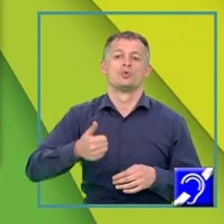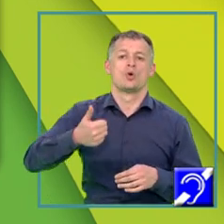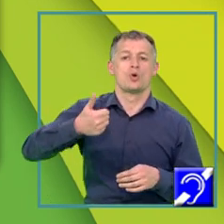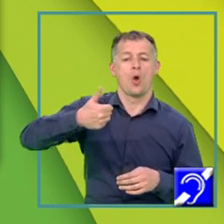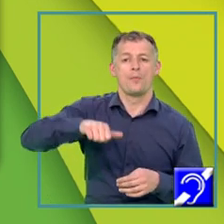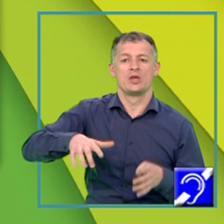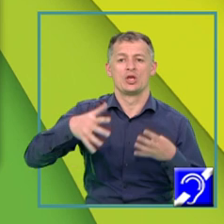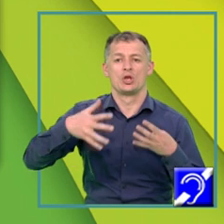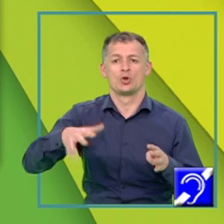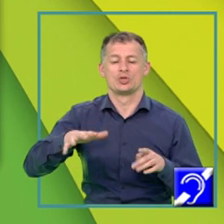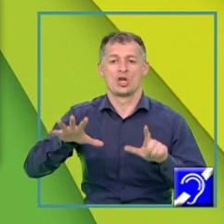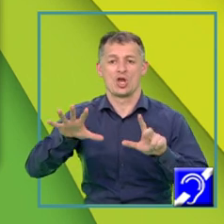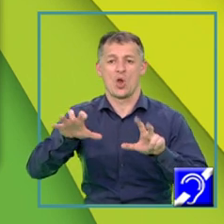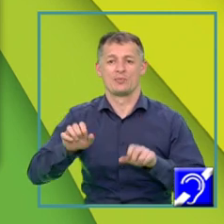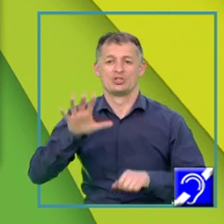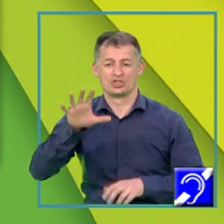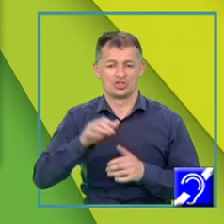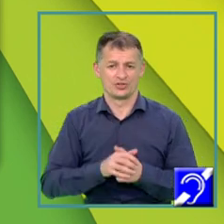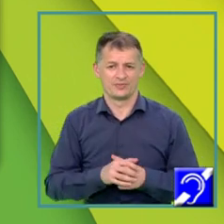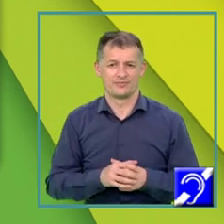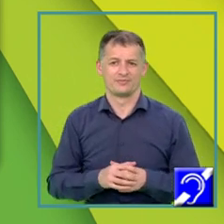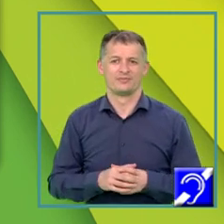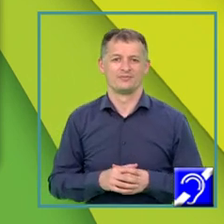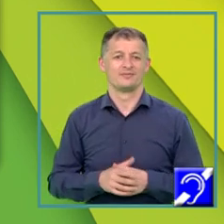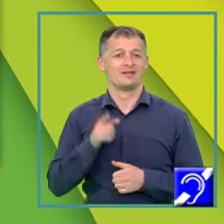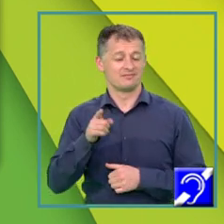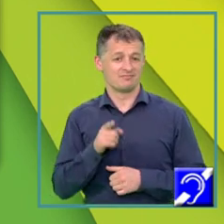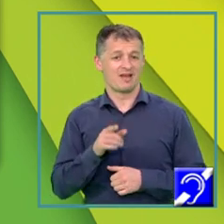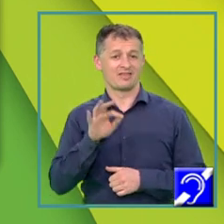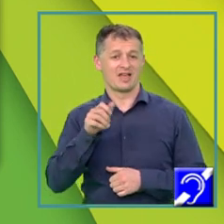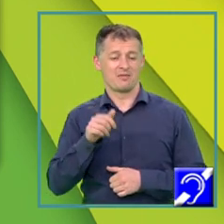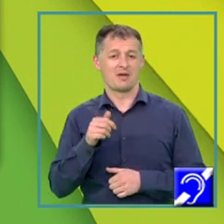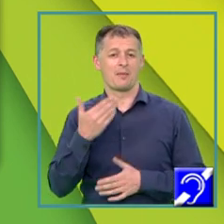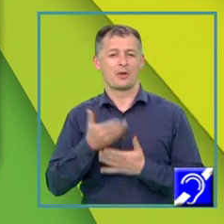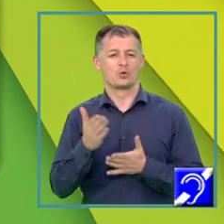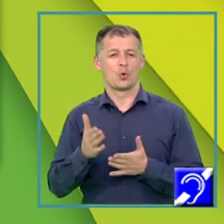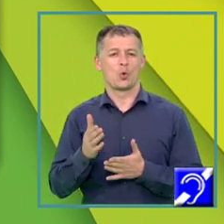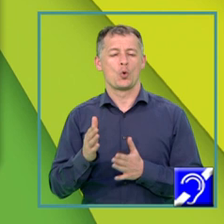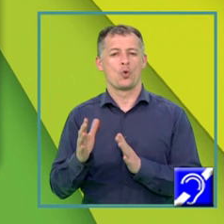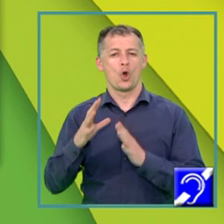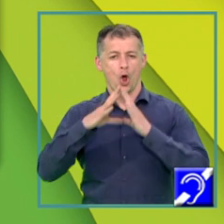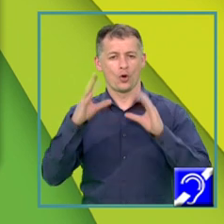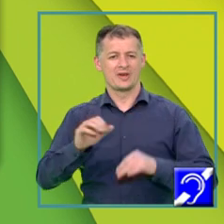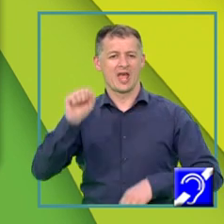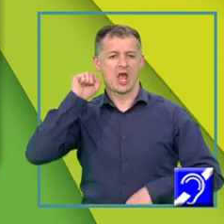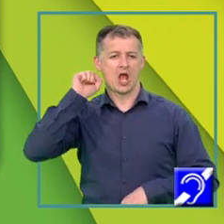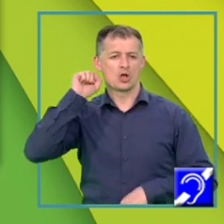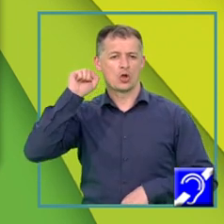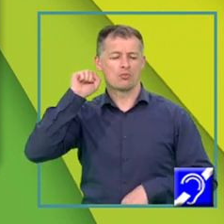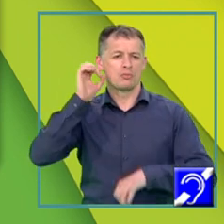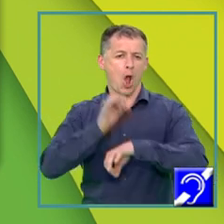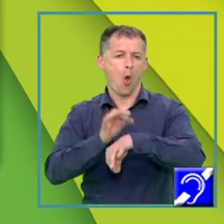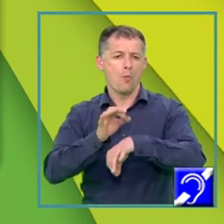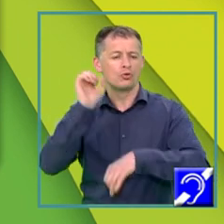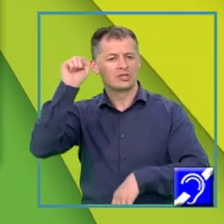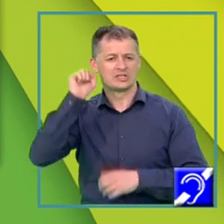1951-1985. Deci ne găsim în perioada postbelică. E acea temă a României comuniste. Ce ni se cere printre altele?